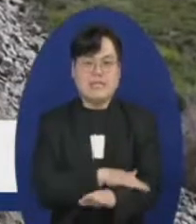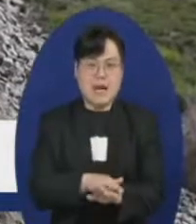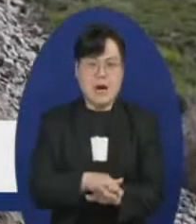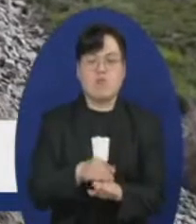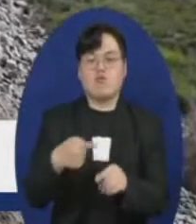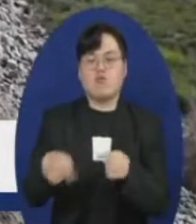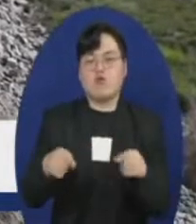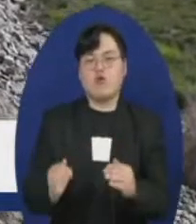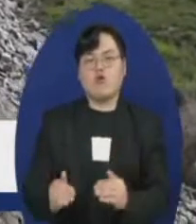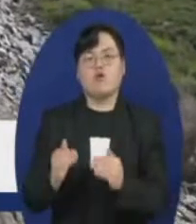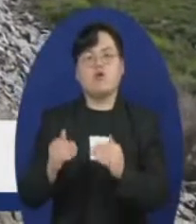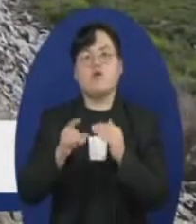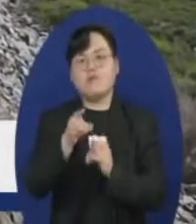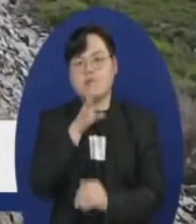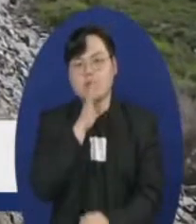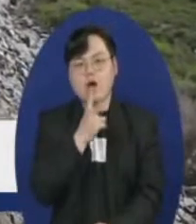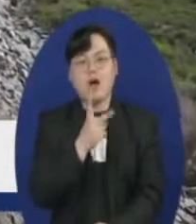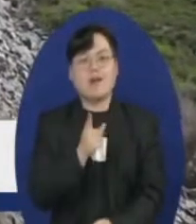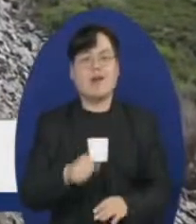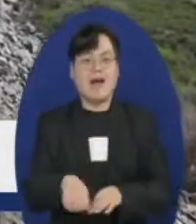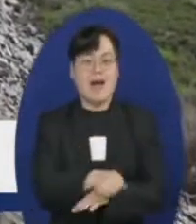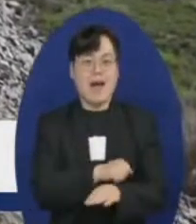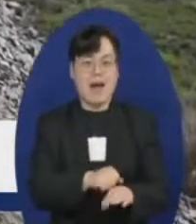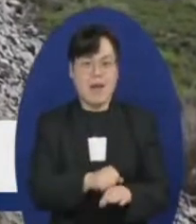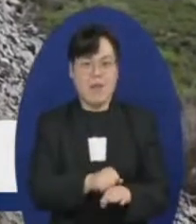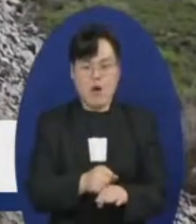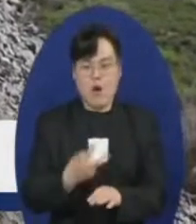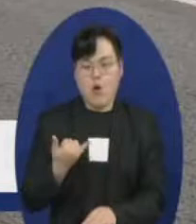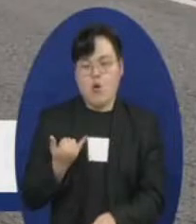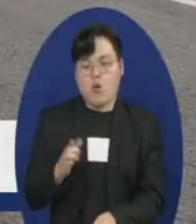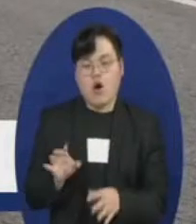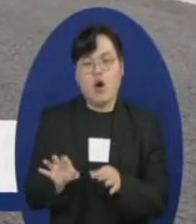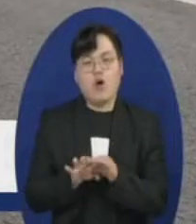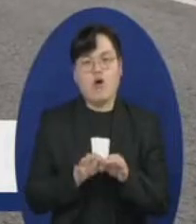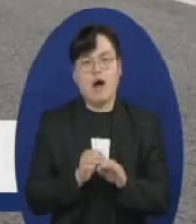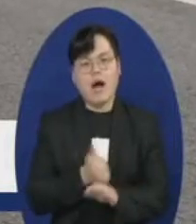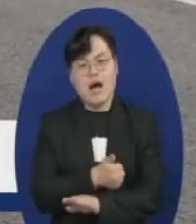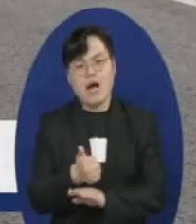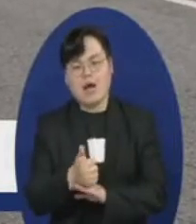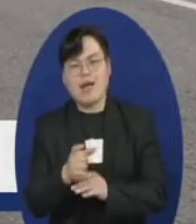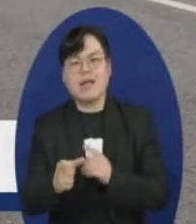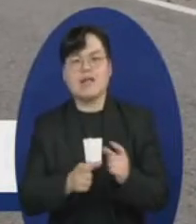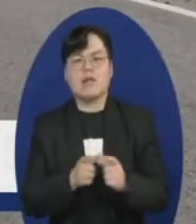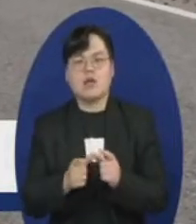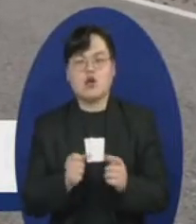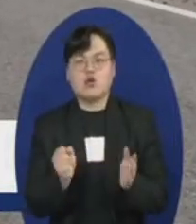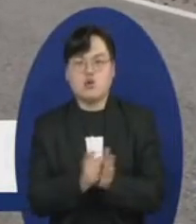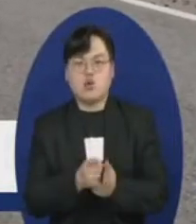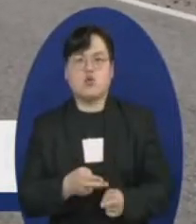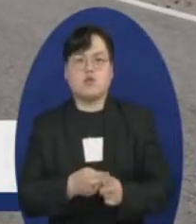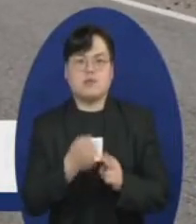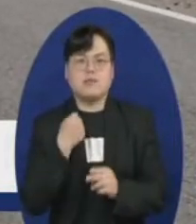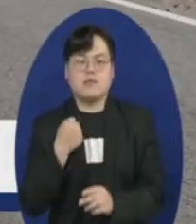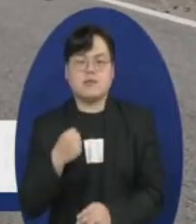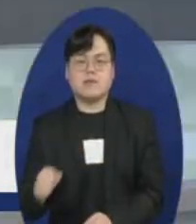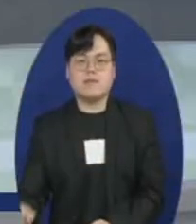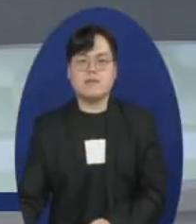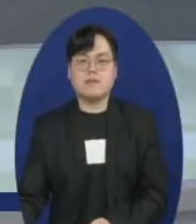жишгээр 21 аймгийн төвийг Улаанбаатар хоттой холбосноор аялал жуулчлал, эдийн засгийн хөгжил чухал хувь нэмэр болно гэж үзэж байна.